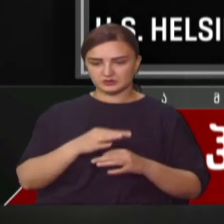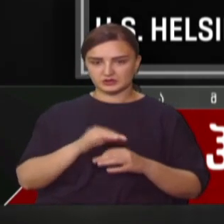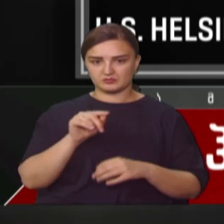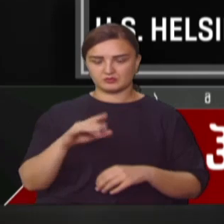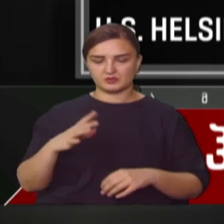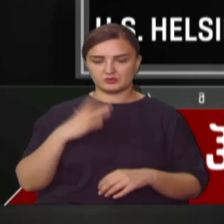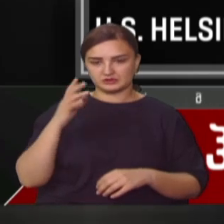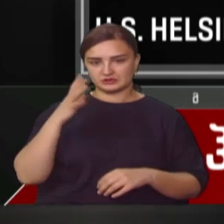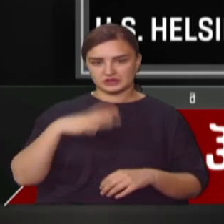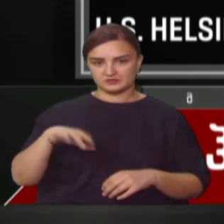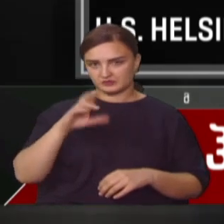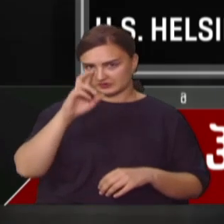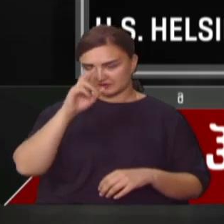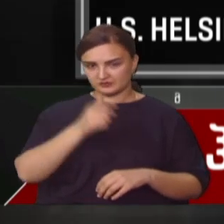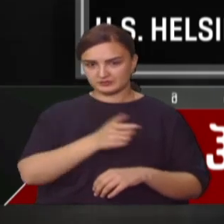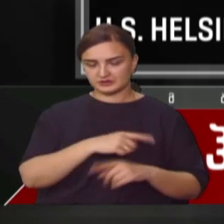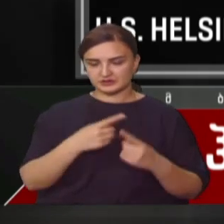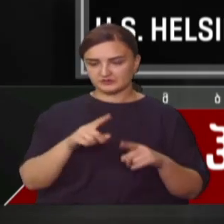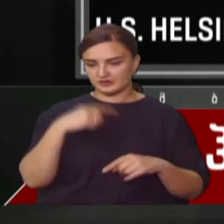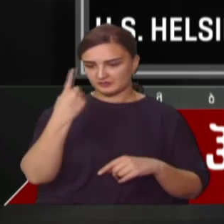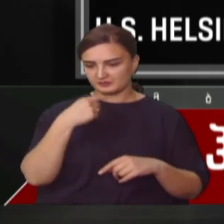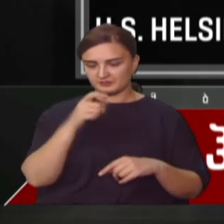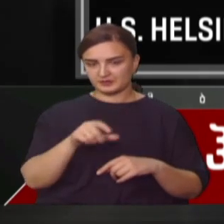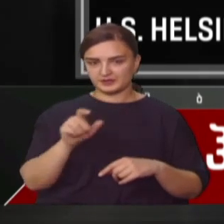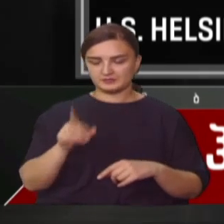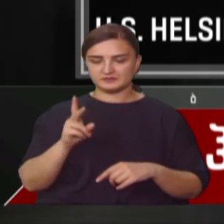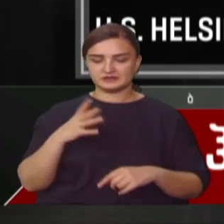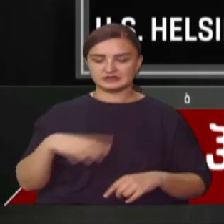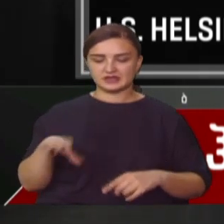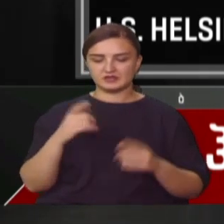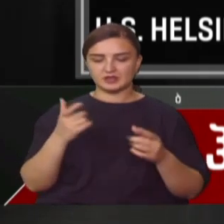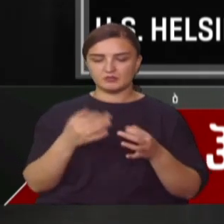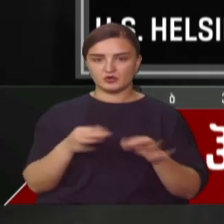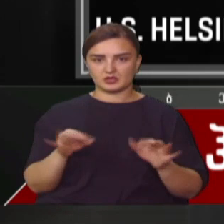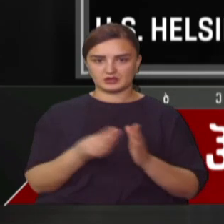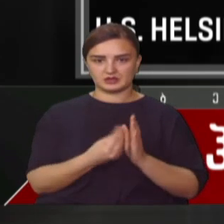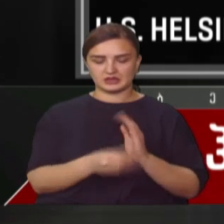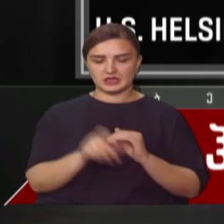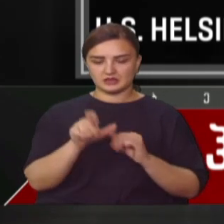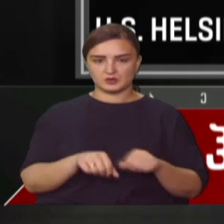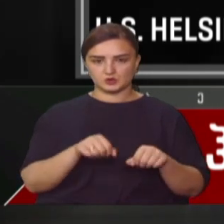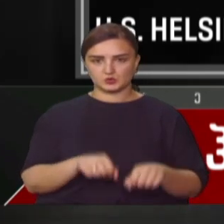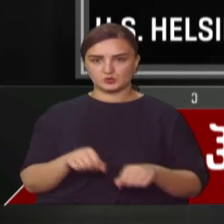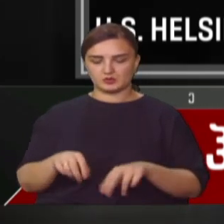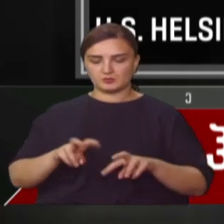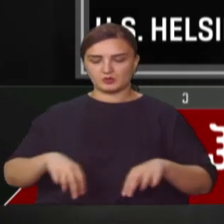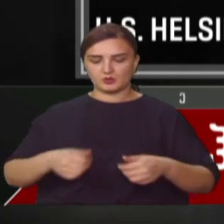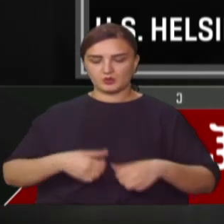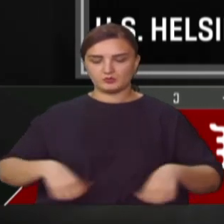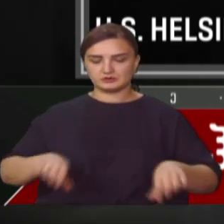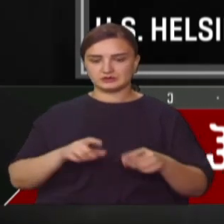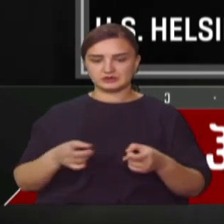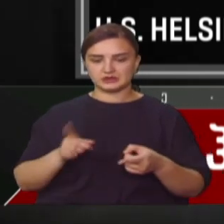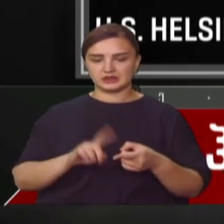დაეკისრა საქართველოს მთავრობის წევრებისა და სხვა პირებს, ვინც ძირი გამოუთხარა საქართველოს დემოკრატიას და ადამიანის უფლებებს. კომისია ეხება მის მიერ